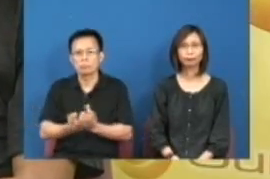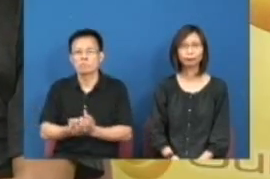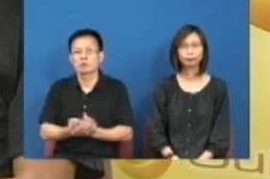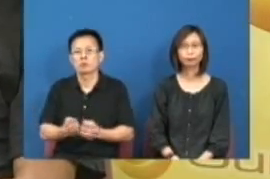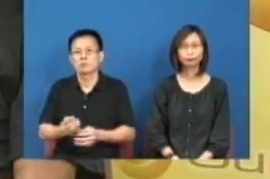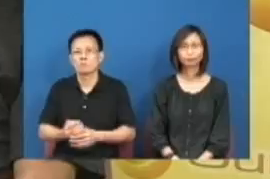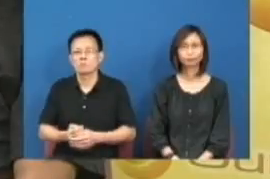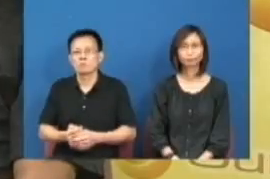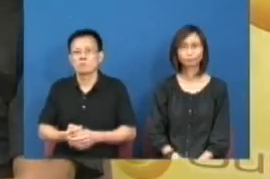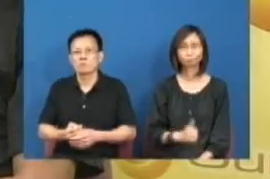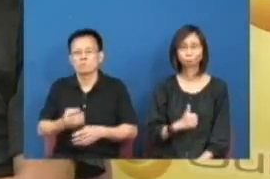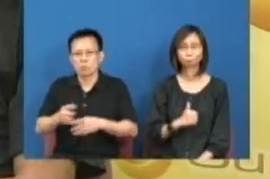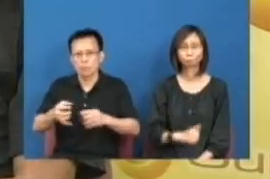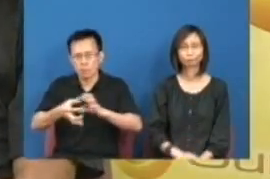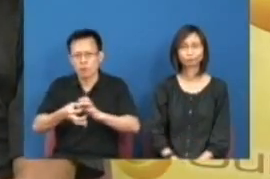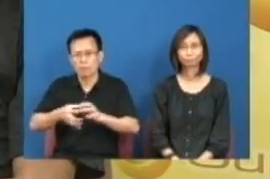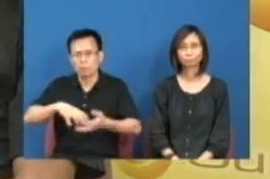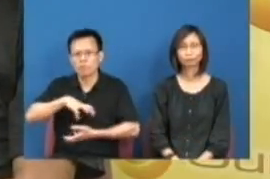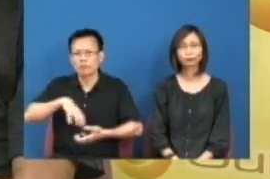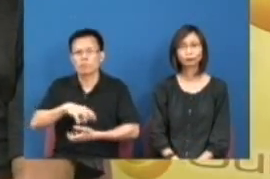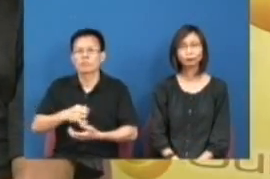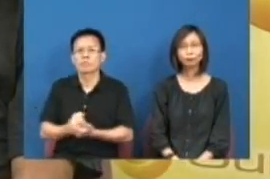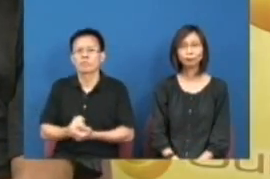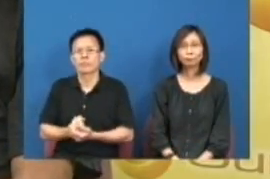錯綜複雜咗好多啦。咁所以其實